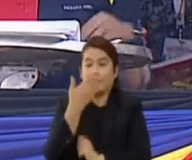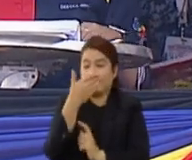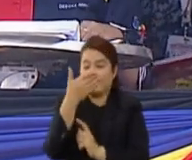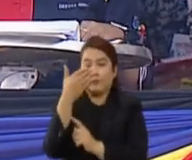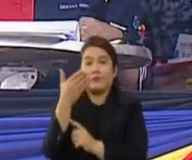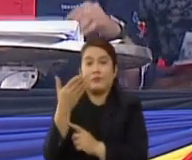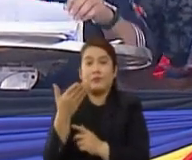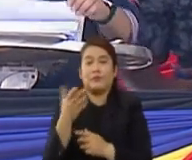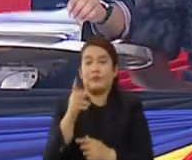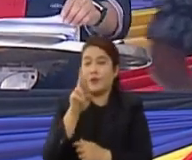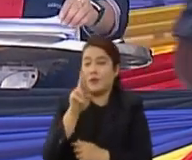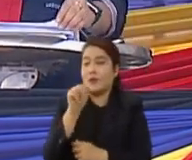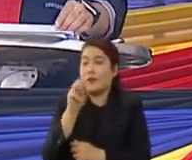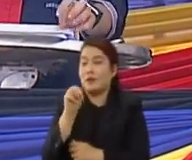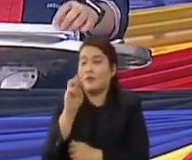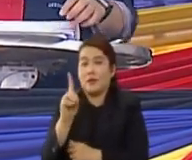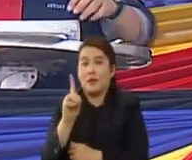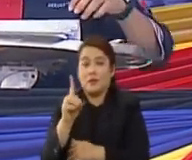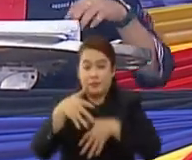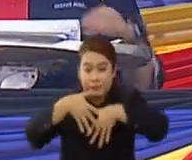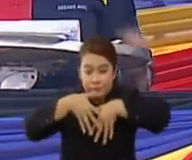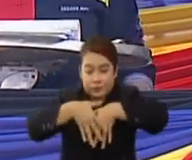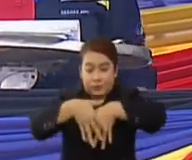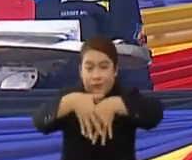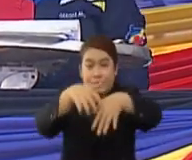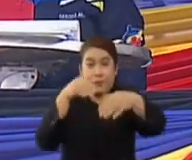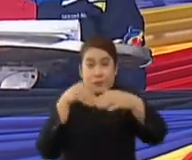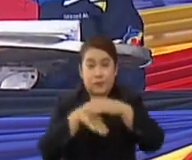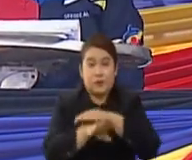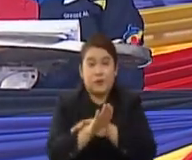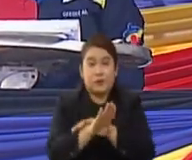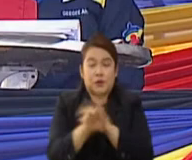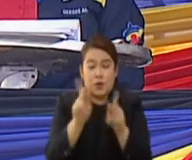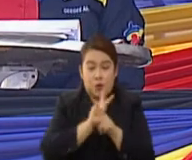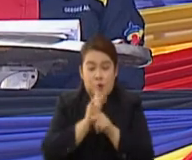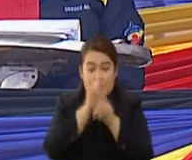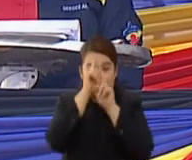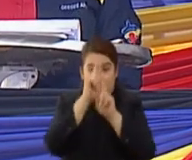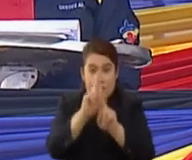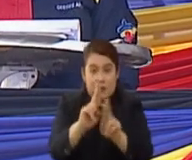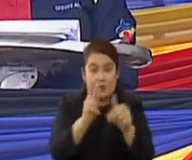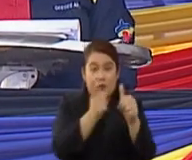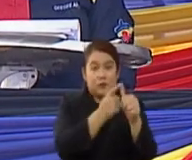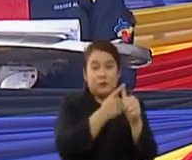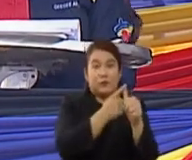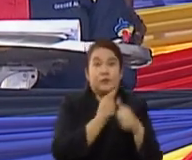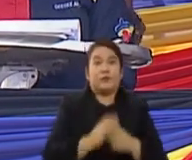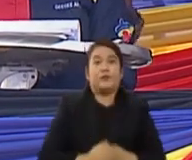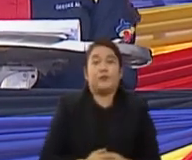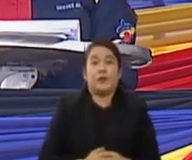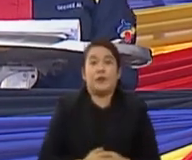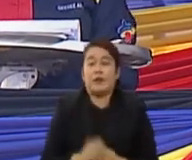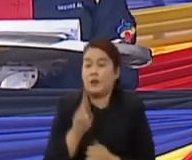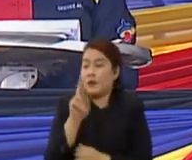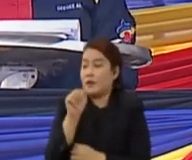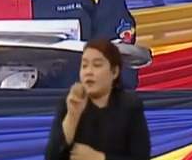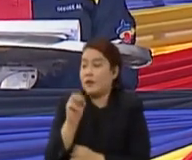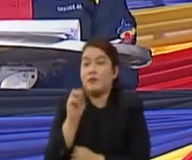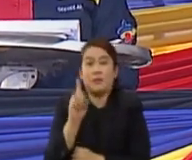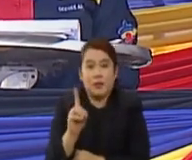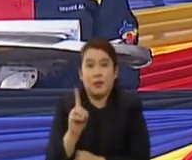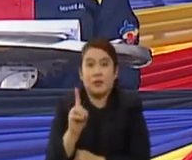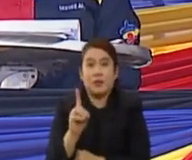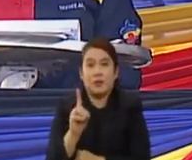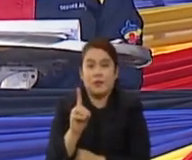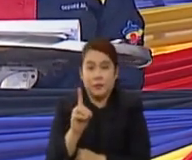Diraja. Perbarisan masuk, kawalan kehormatan utama dari Batalion Pertama Regimen Askar Melayu Diraja